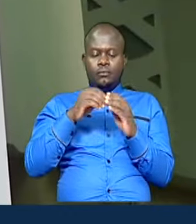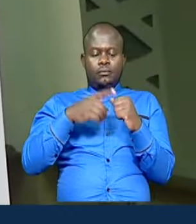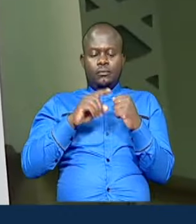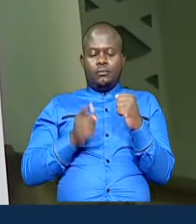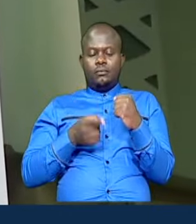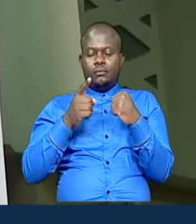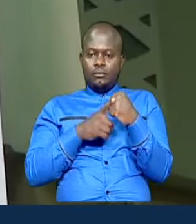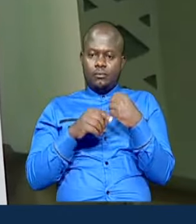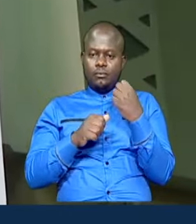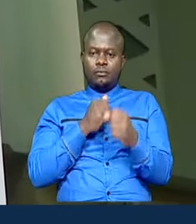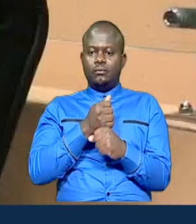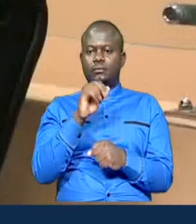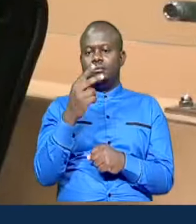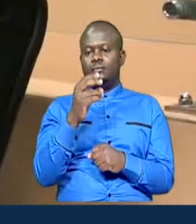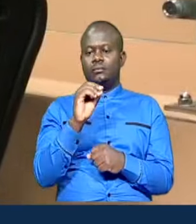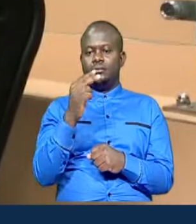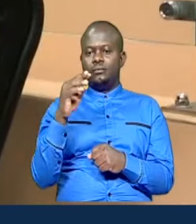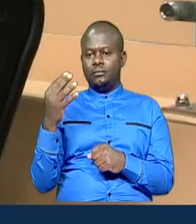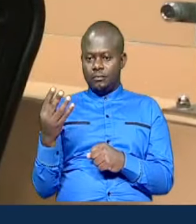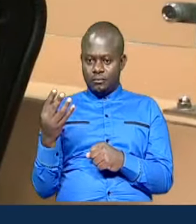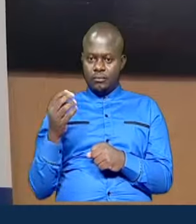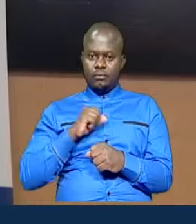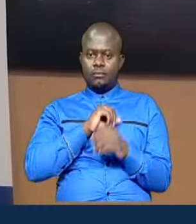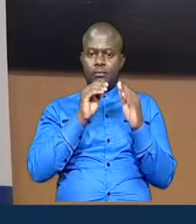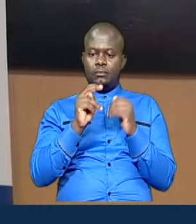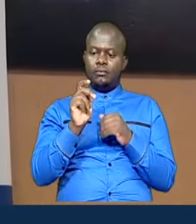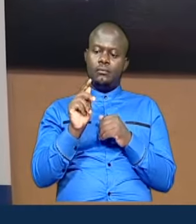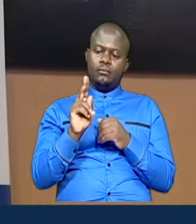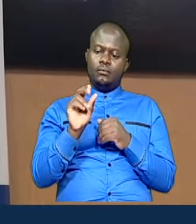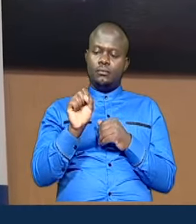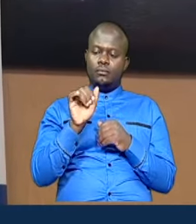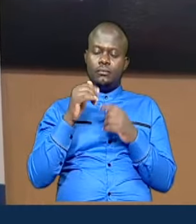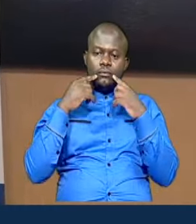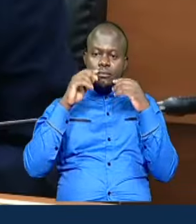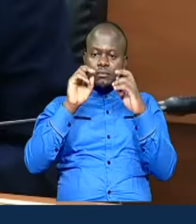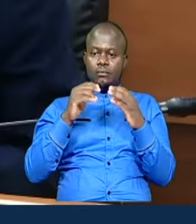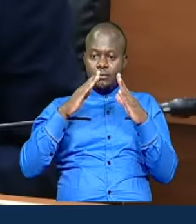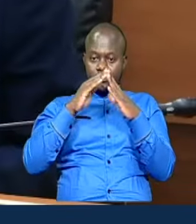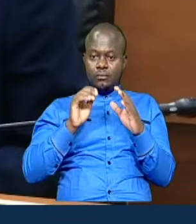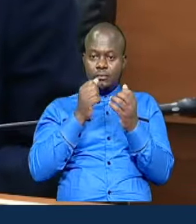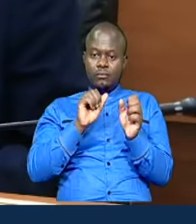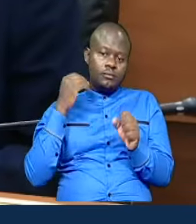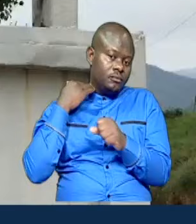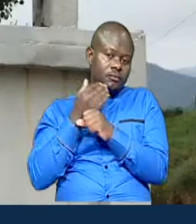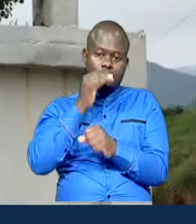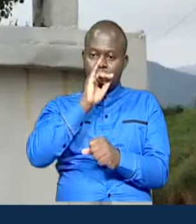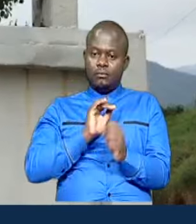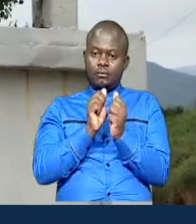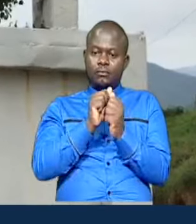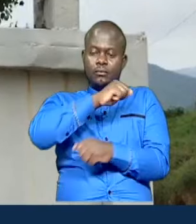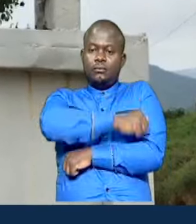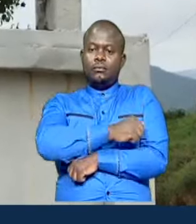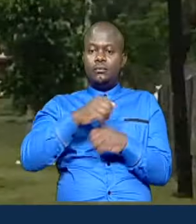6.6 muri 2024. Senateri Nkusi Juvenal avuga ko aya macumbi y'abarokotse jenoside yakorewe abatutsi n'amashuri